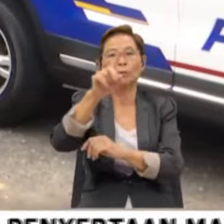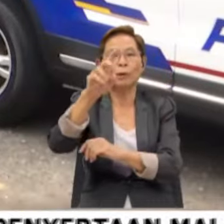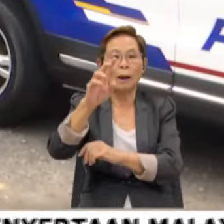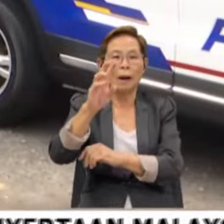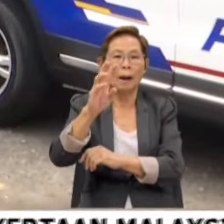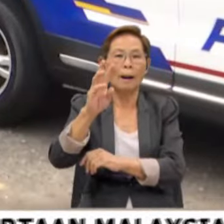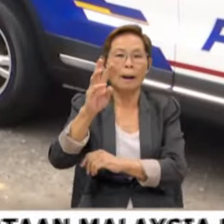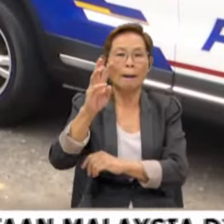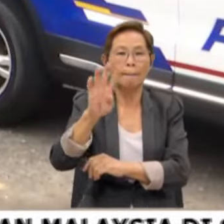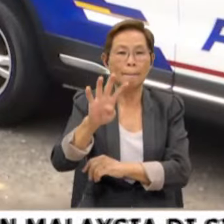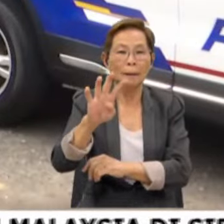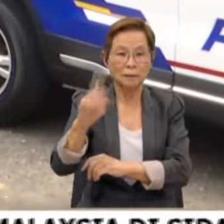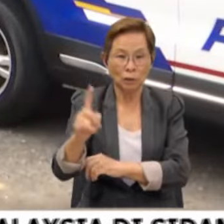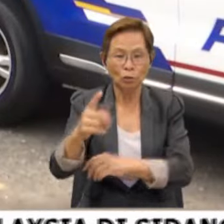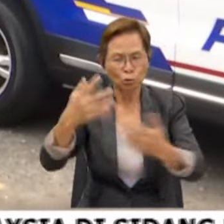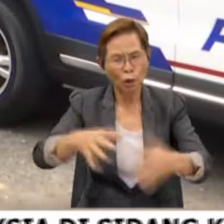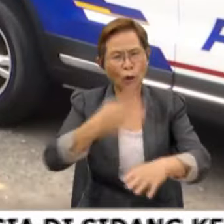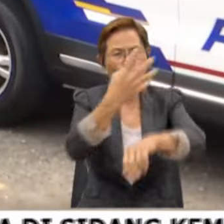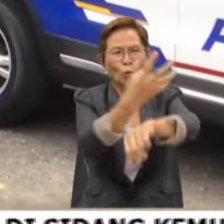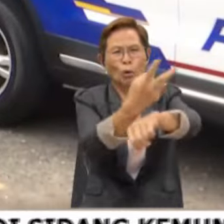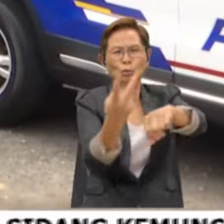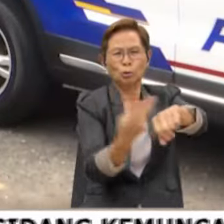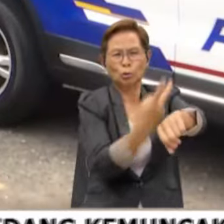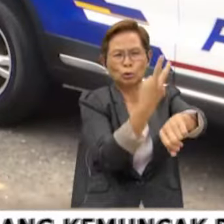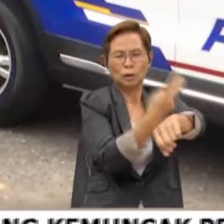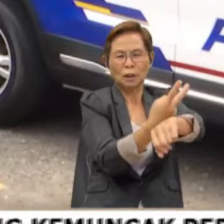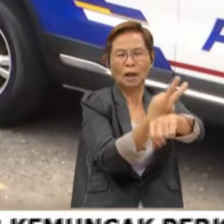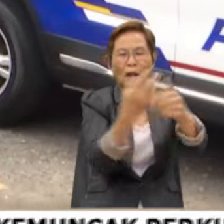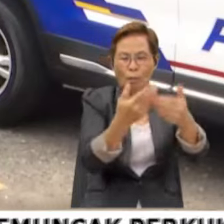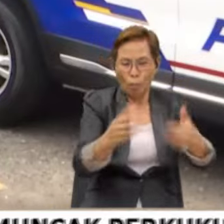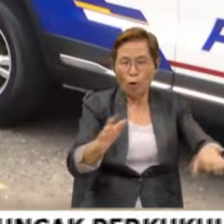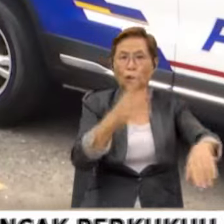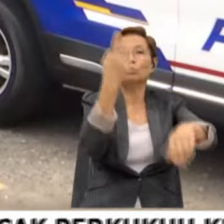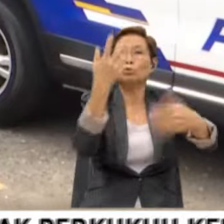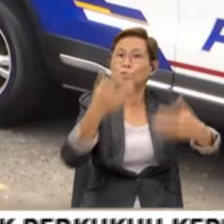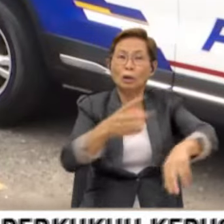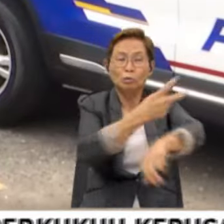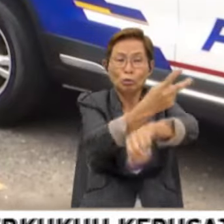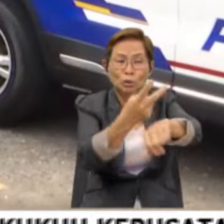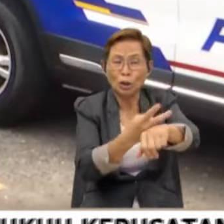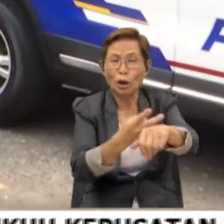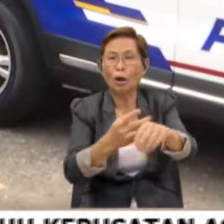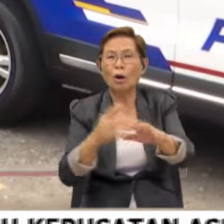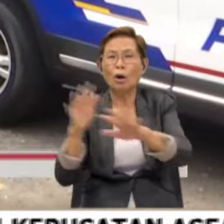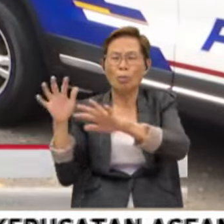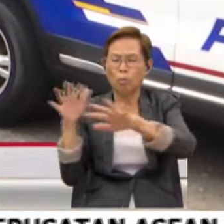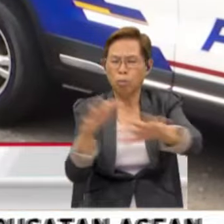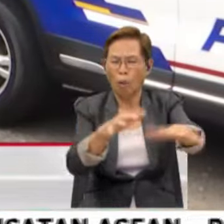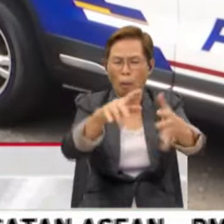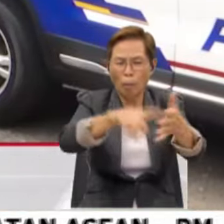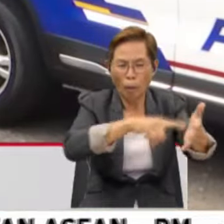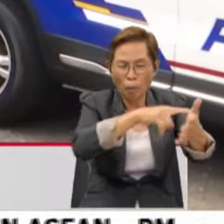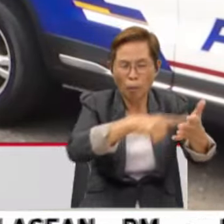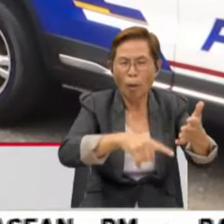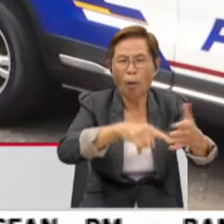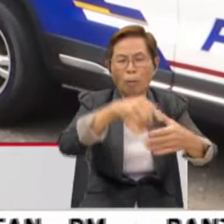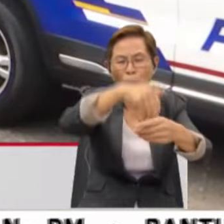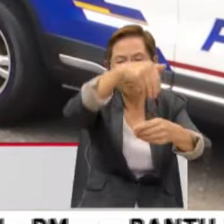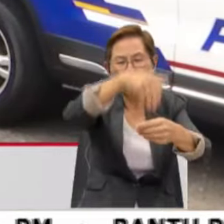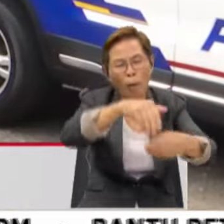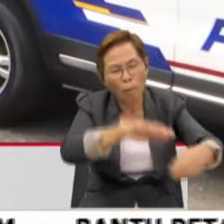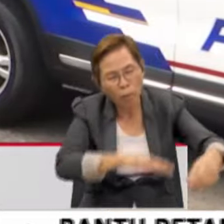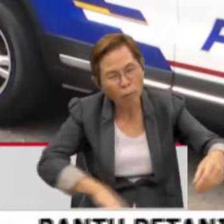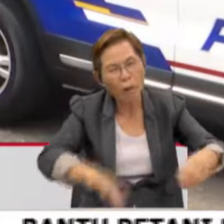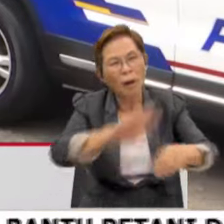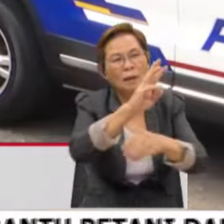ini pukul 10 pagi sudah 2 jam sejak pusat pengundian awal ini dibuka dan peratusan pengundi yang hadir di sini dianggarkan berada